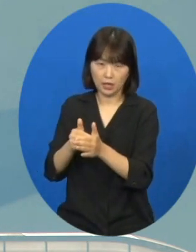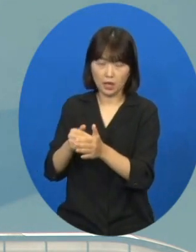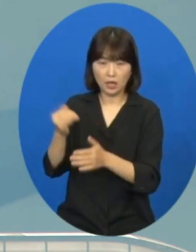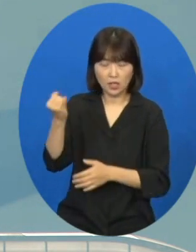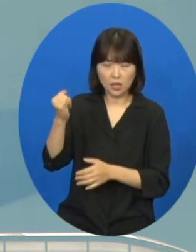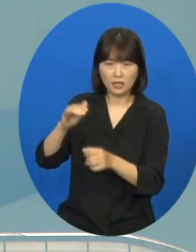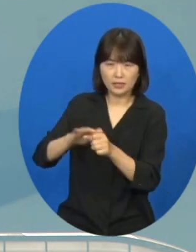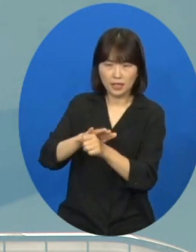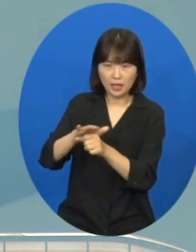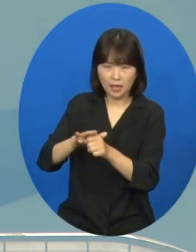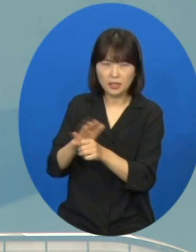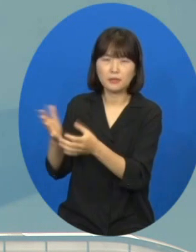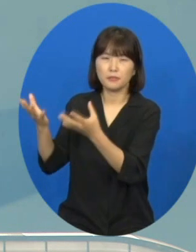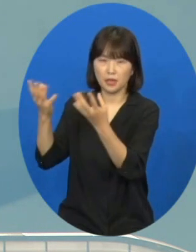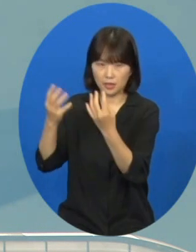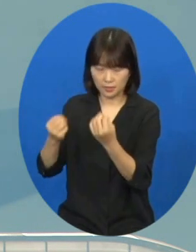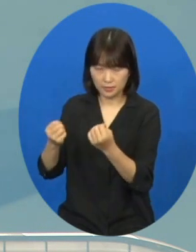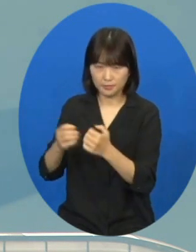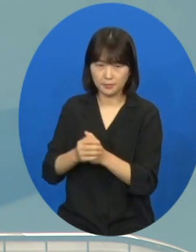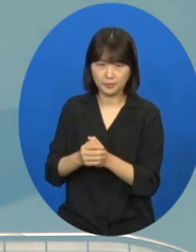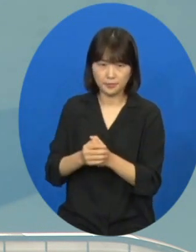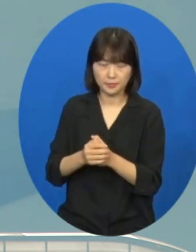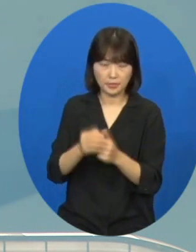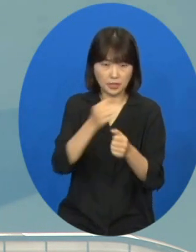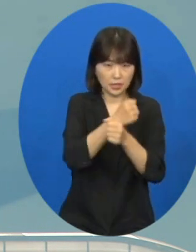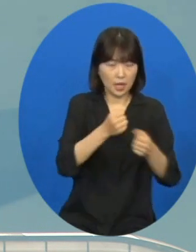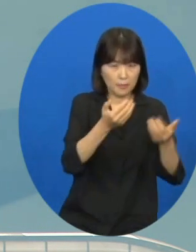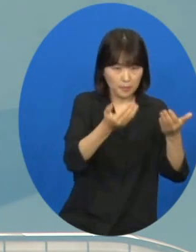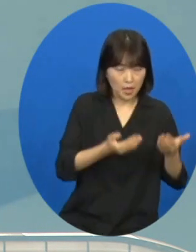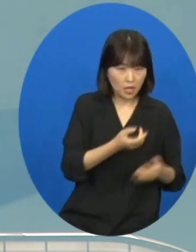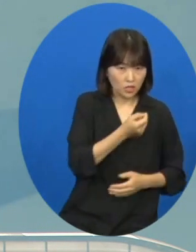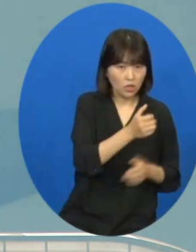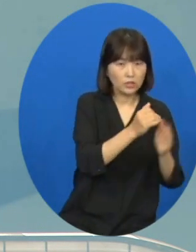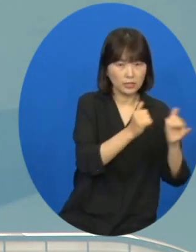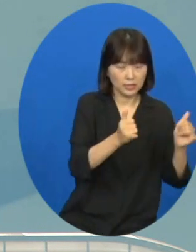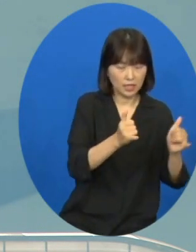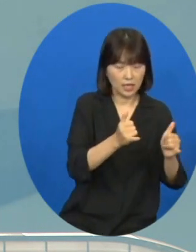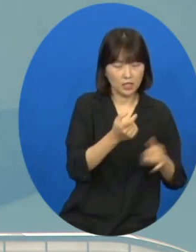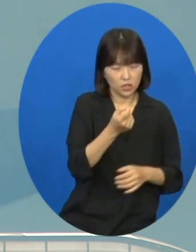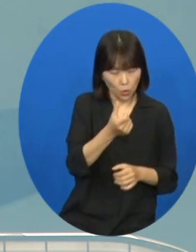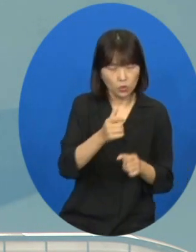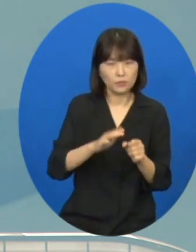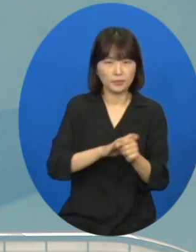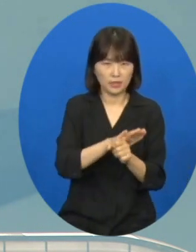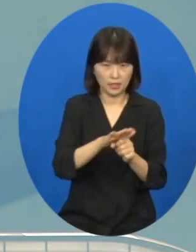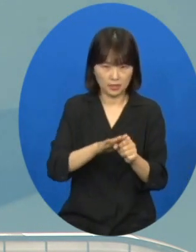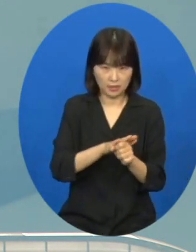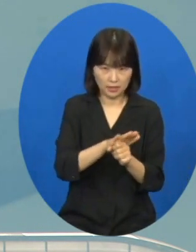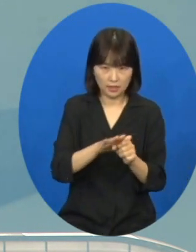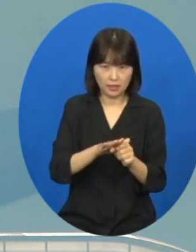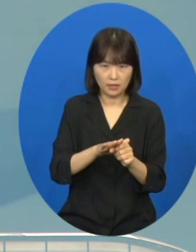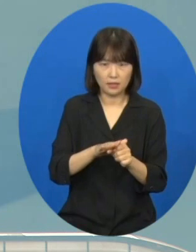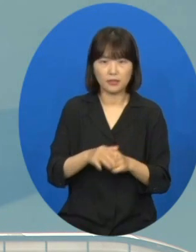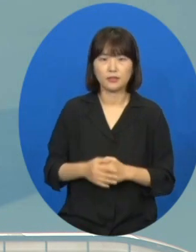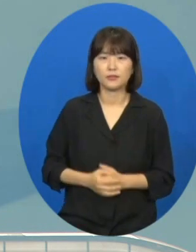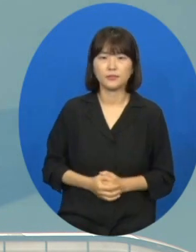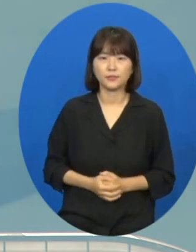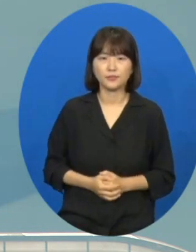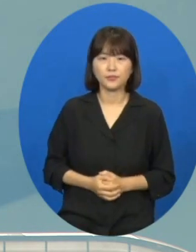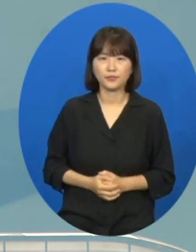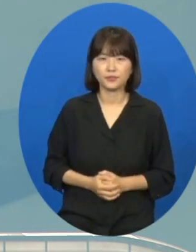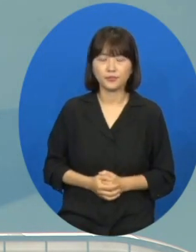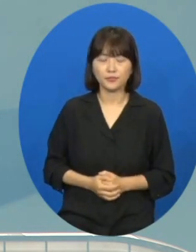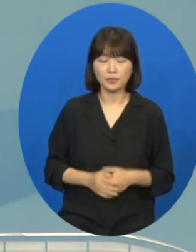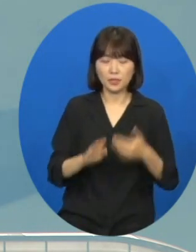저의 사랑함이 많음이라. 사함을 받은 일이 적은 자는 적게 사랑하느니라. 그러니까